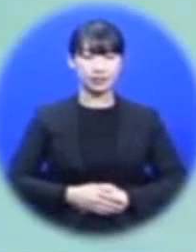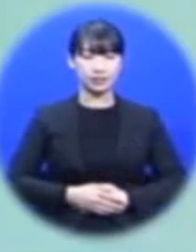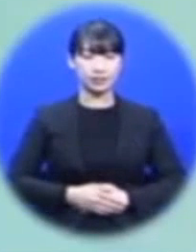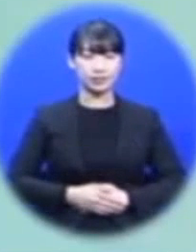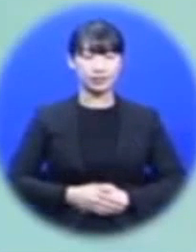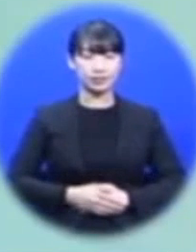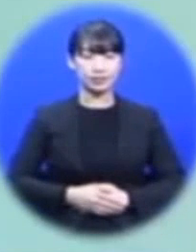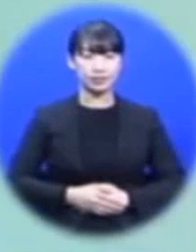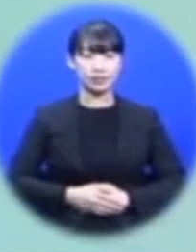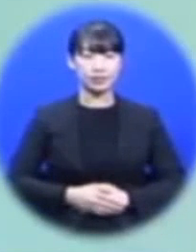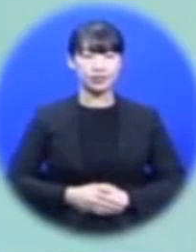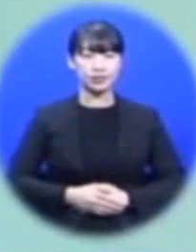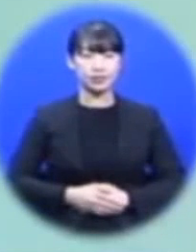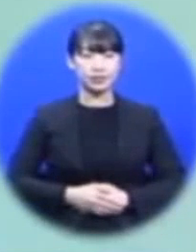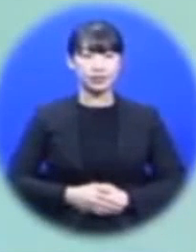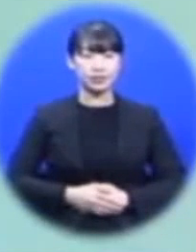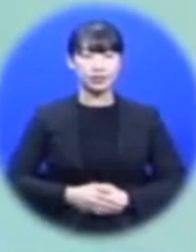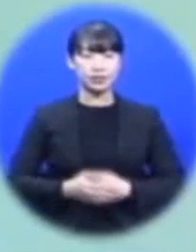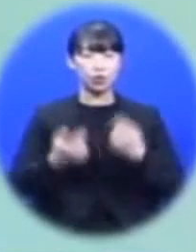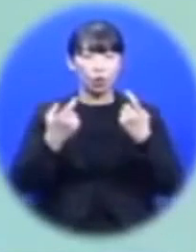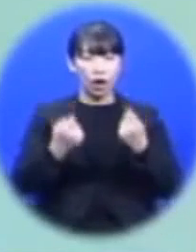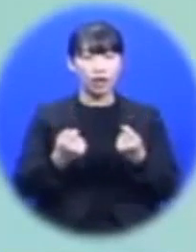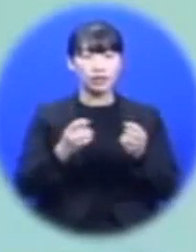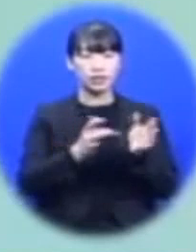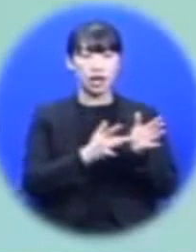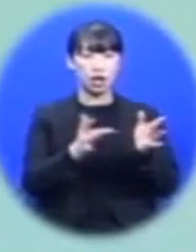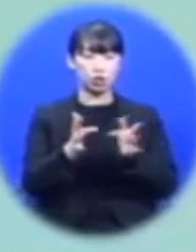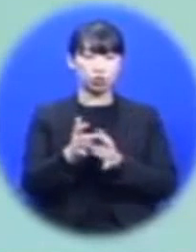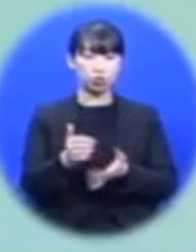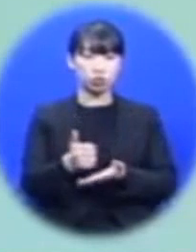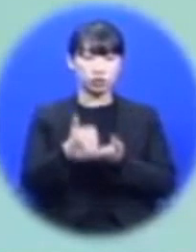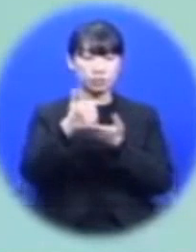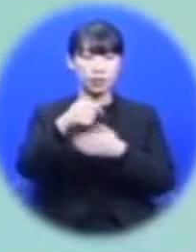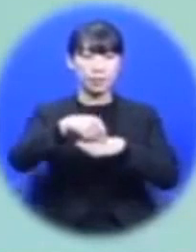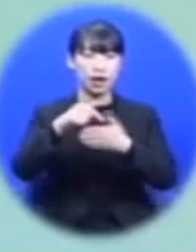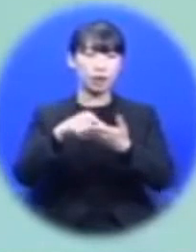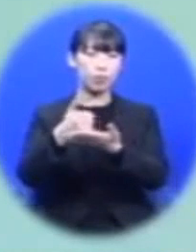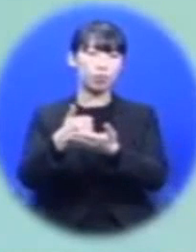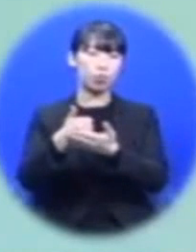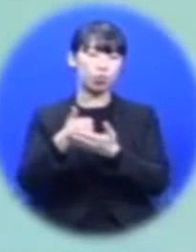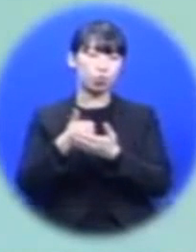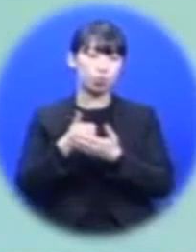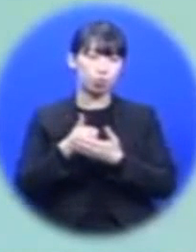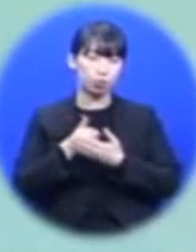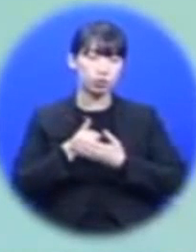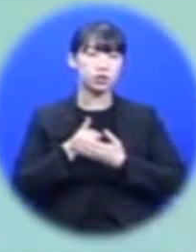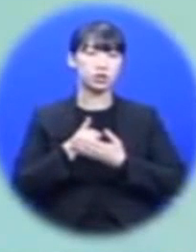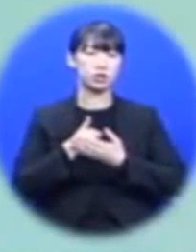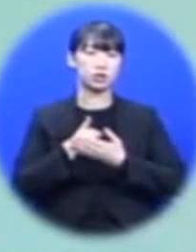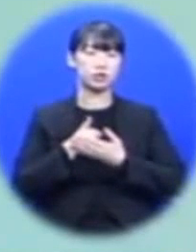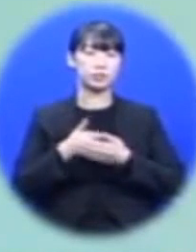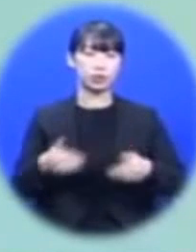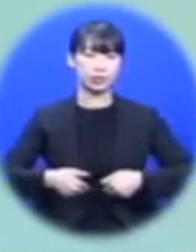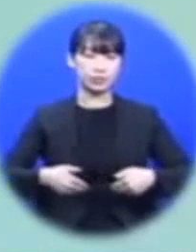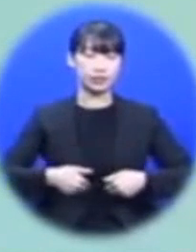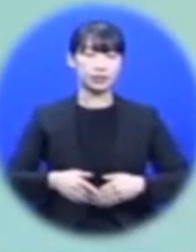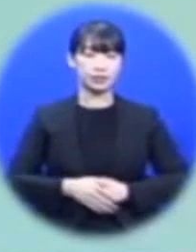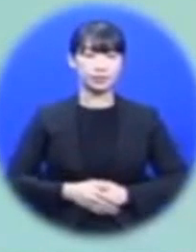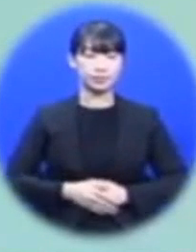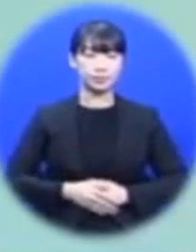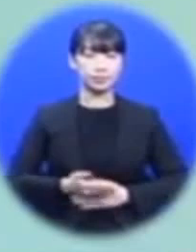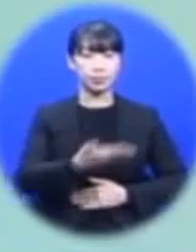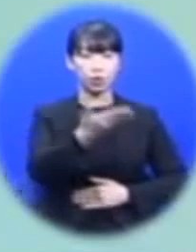아시잖아 그와 똑같이 예수님을 마음에 모시고 있다 여러분이 예수님을